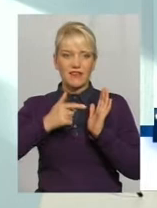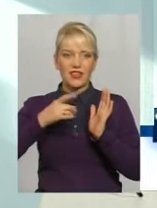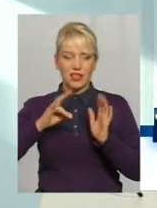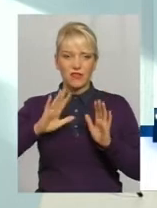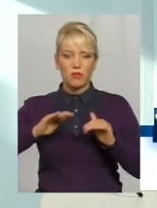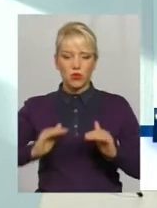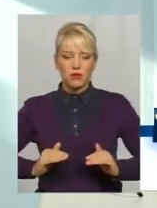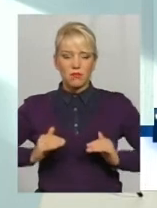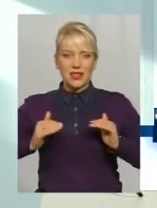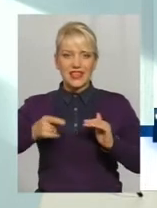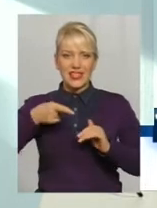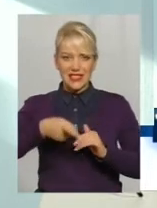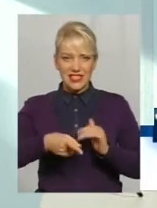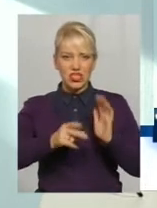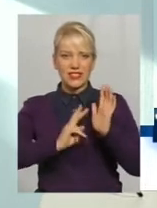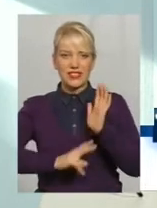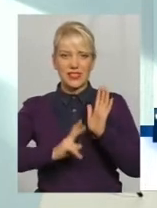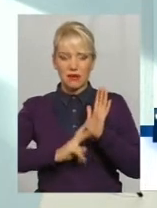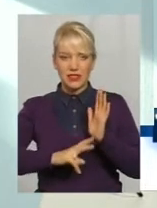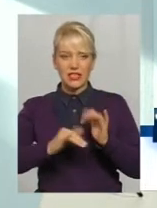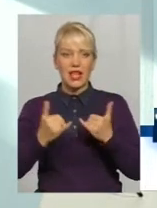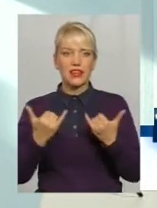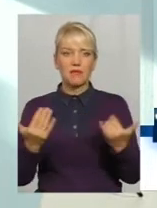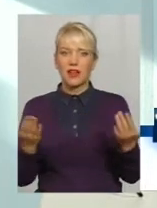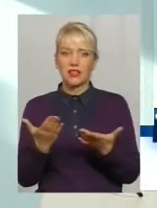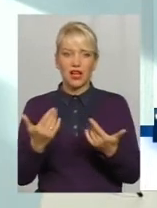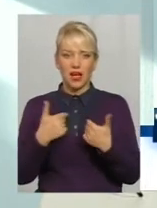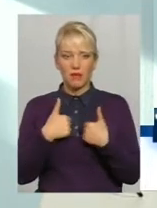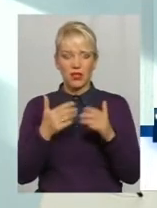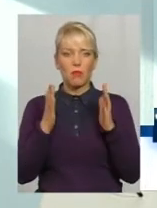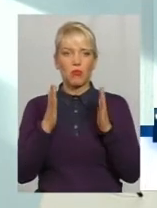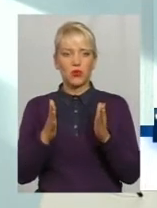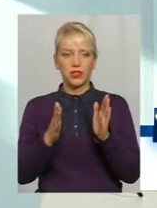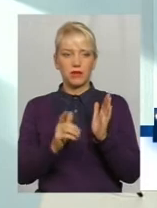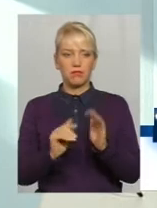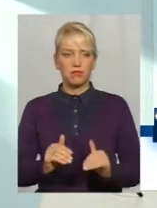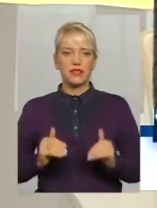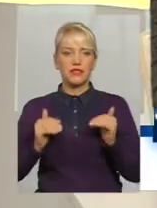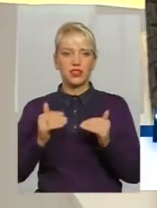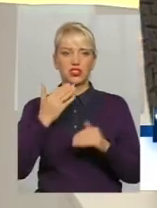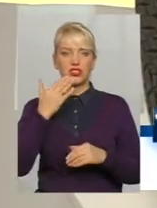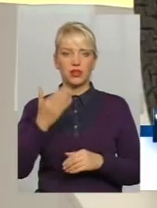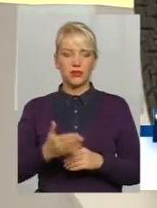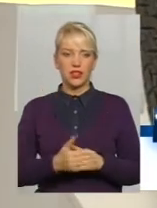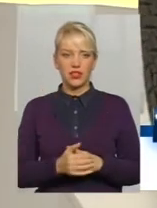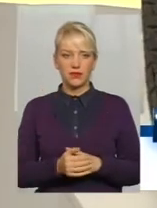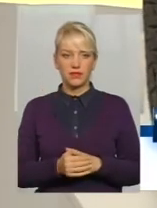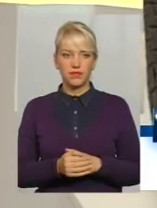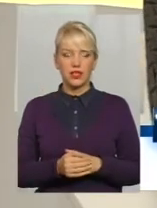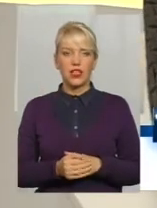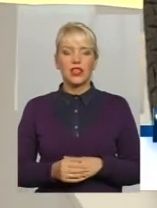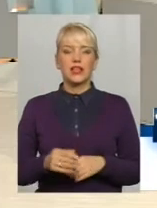потім підвищили 1070, а тепер яка мені буде підвищення? Якщо